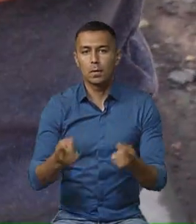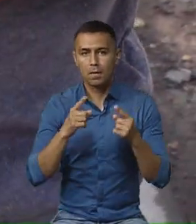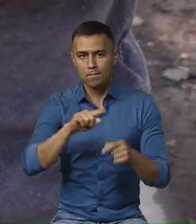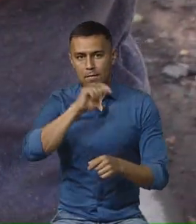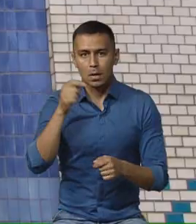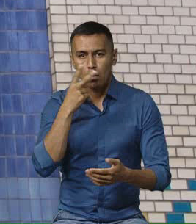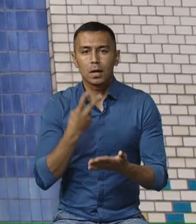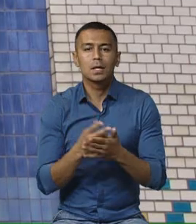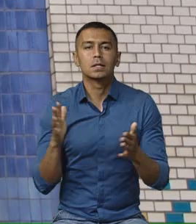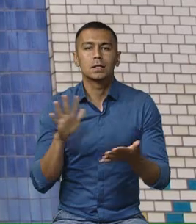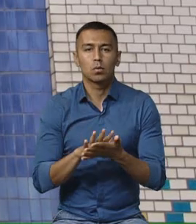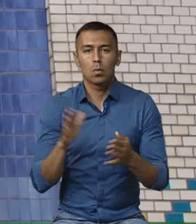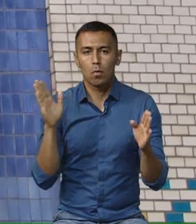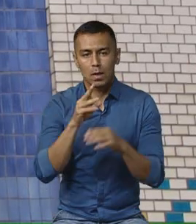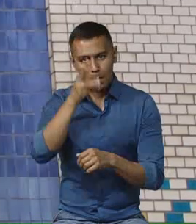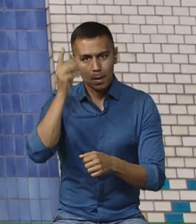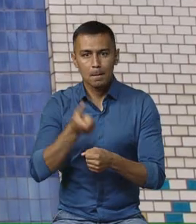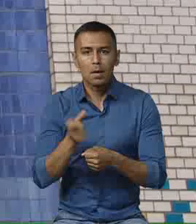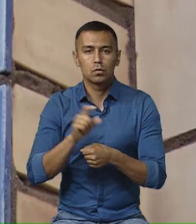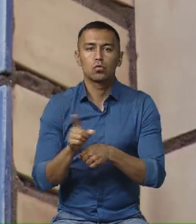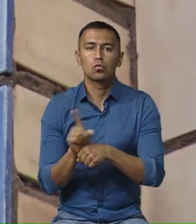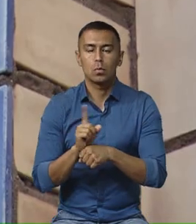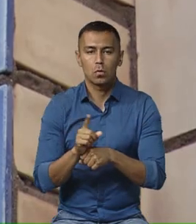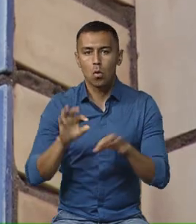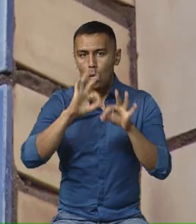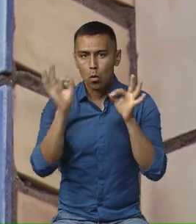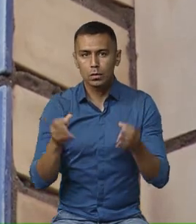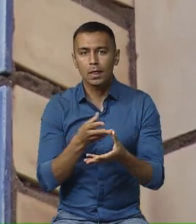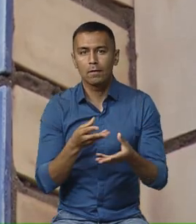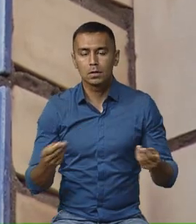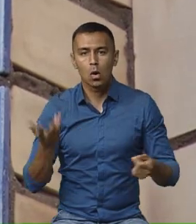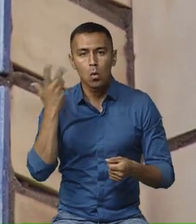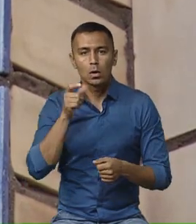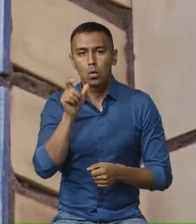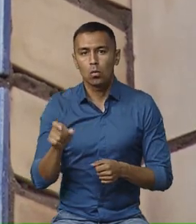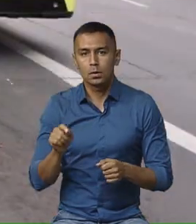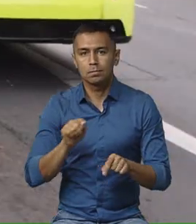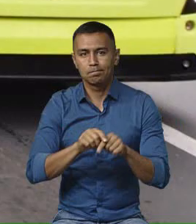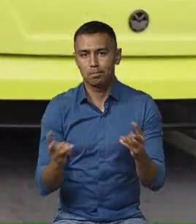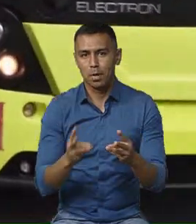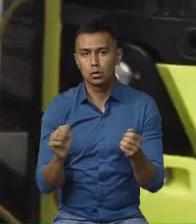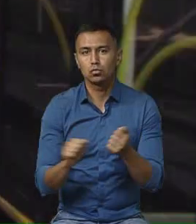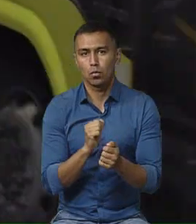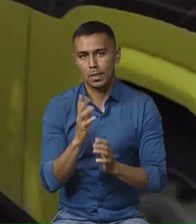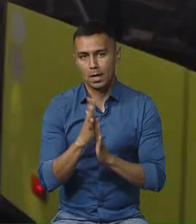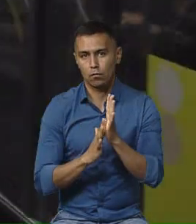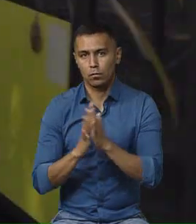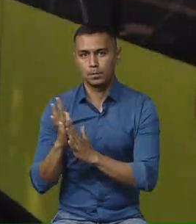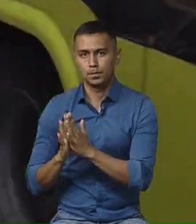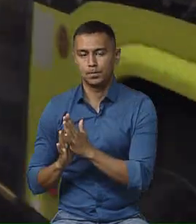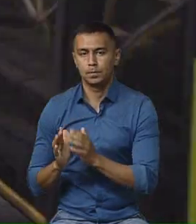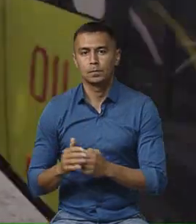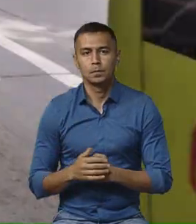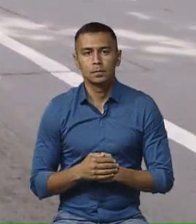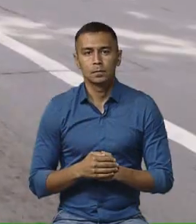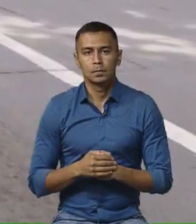показники забруднення повітря у Хмельницькому перевищували норму осінню та навесні, коли люди палять сухостій. Вікторія Мельник, Юрій Чорний. Новини